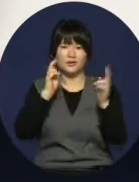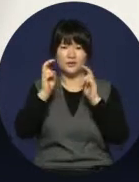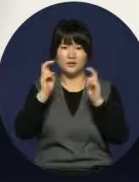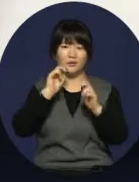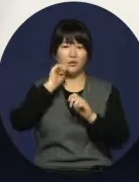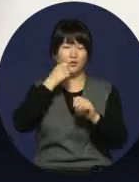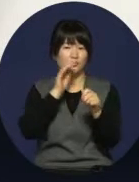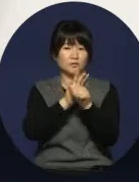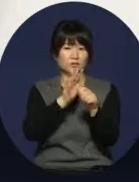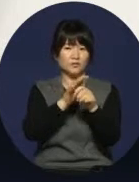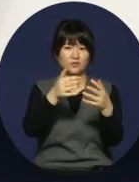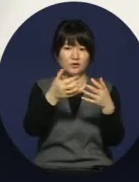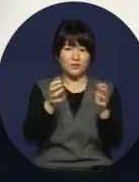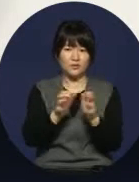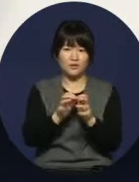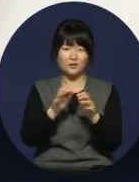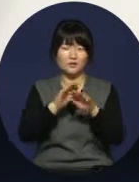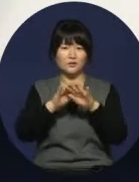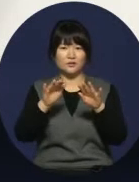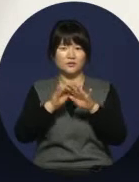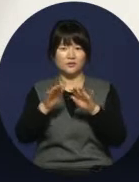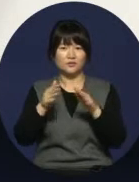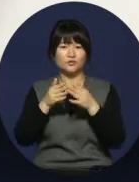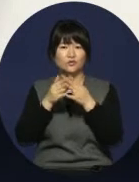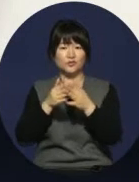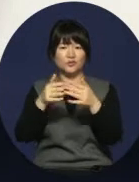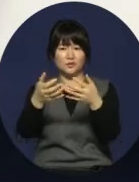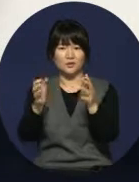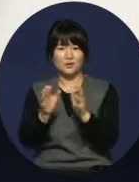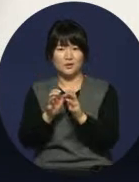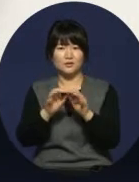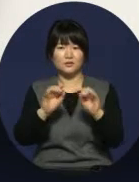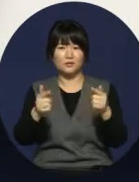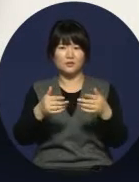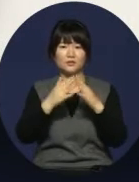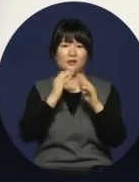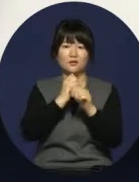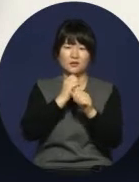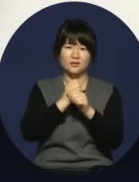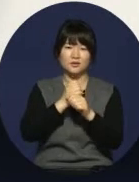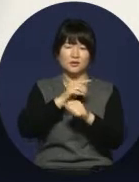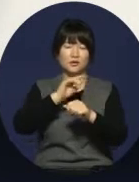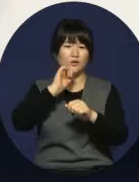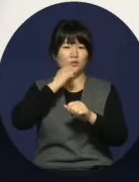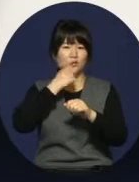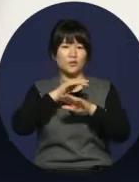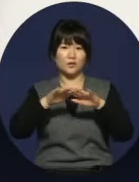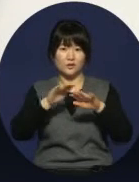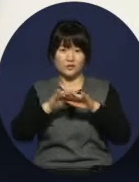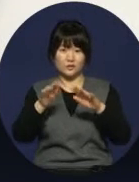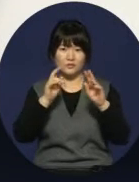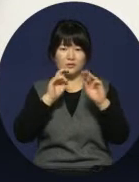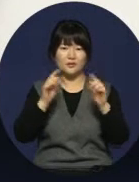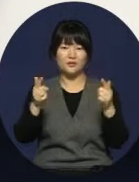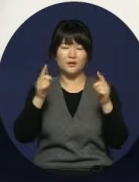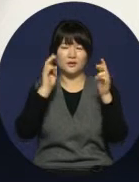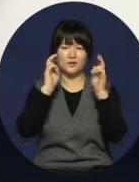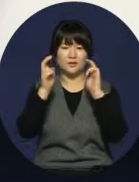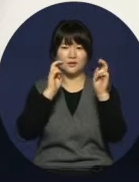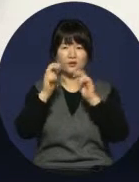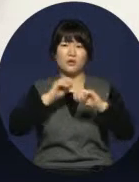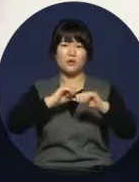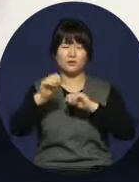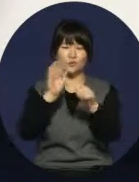지원단과 상담관, 제도 개선 추진단을 통해 기업의 불편을 원스톱으로 해결하는 등 기업들의 활동을 적극 돕고